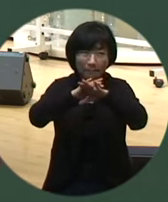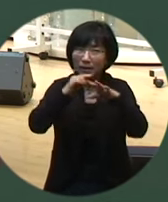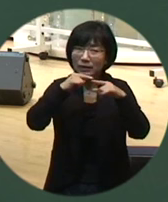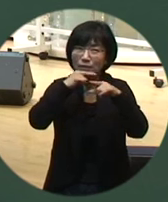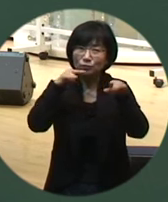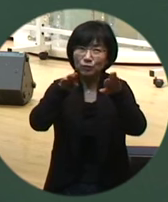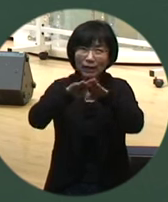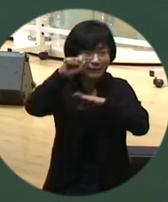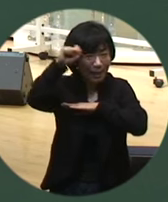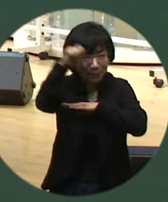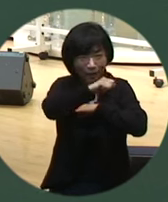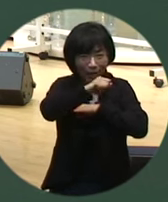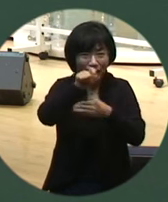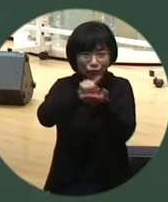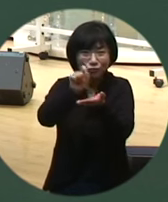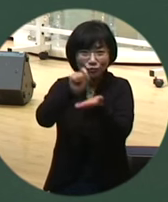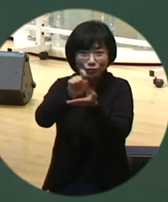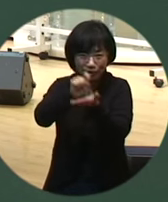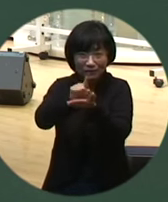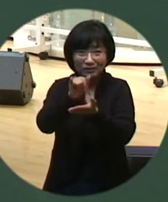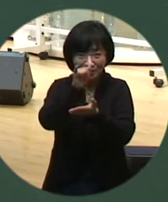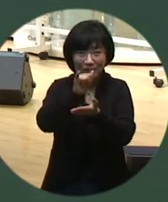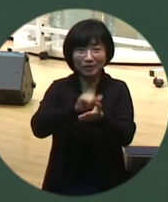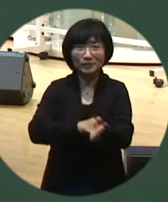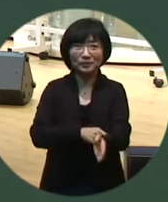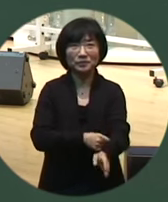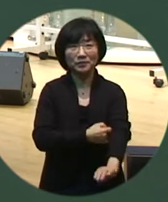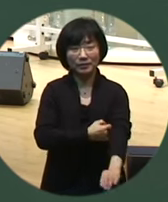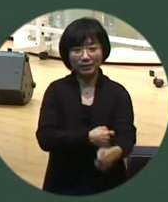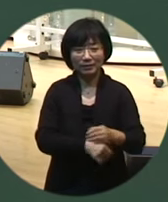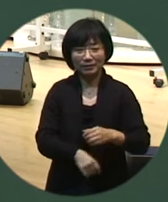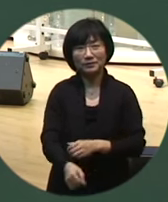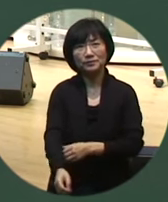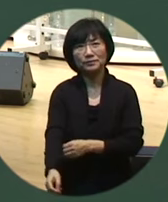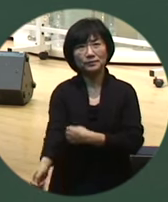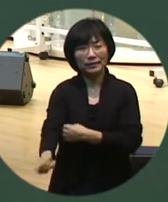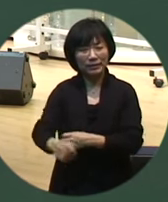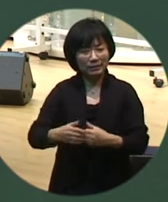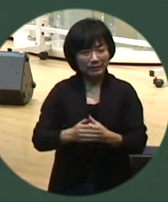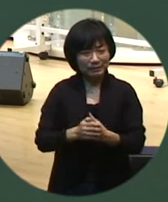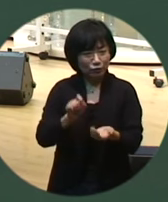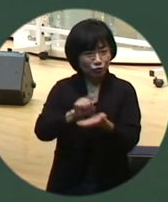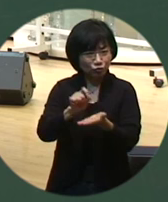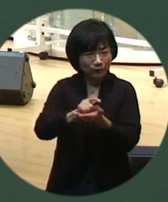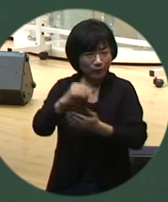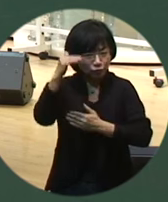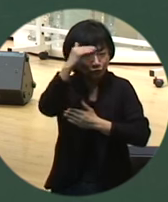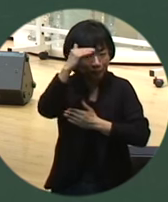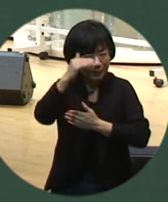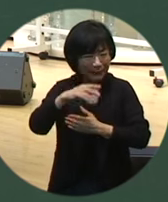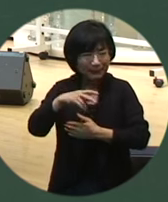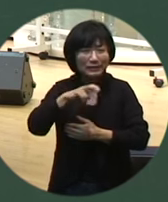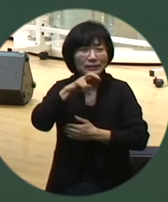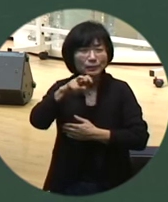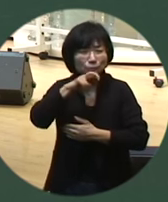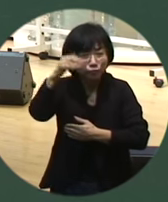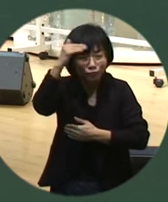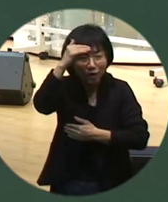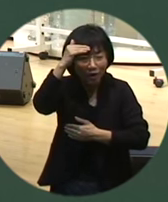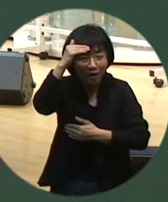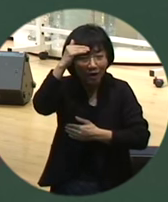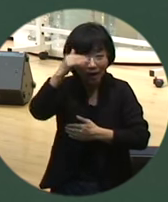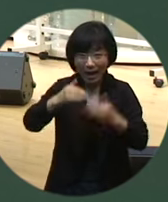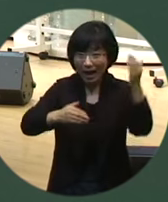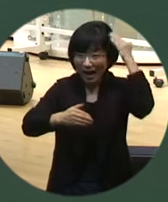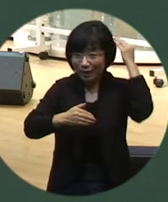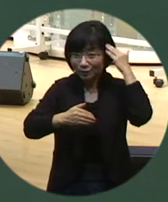And the game actually came on past midnight. 그래서 한 20분 봤는데 우리가 1대 0으로 이겼어요. And so after about 20